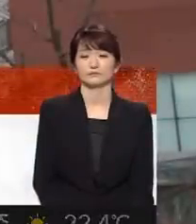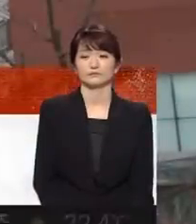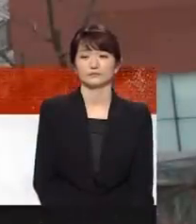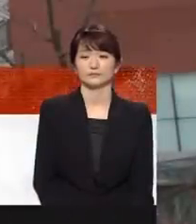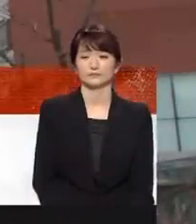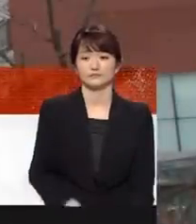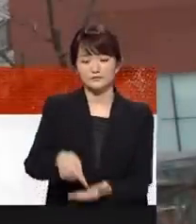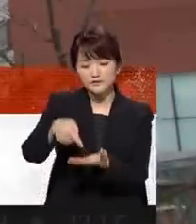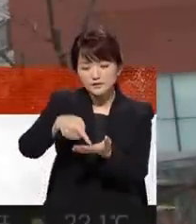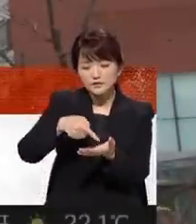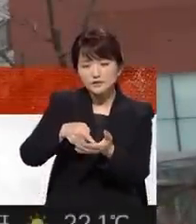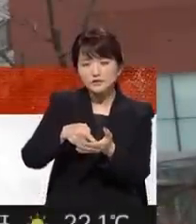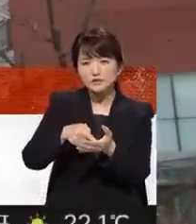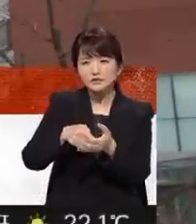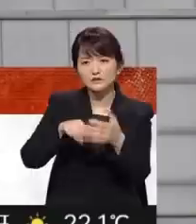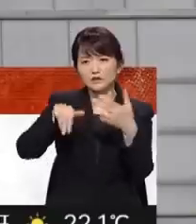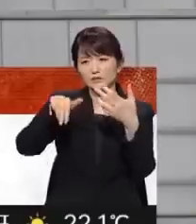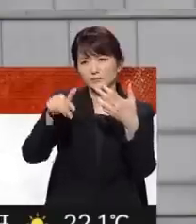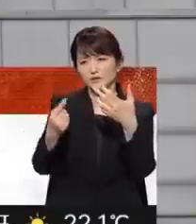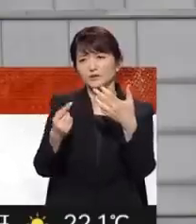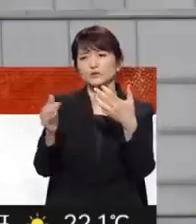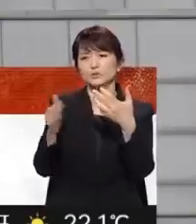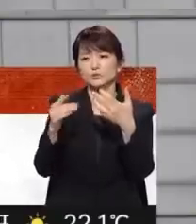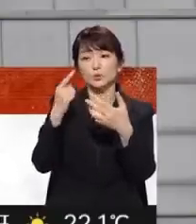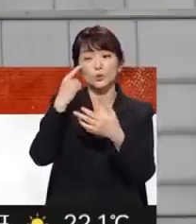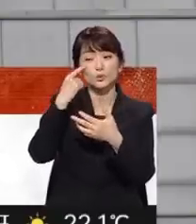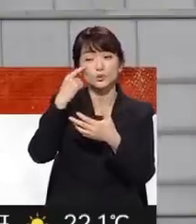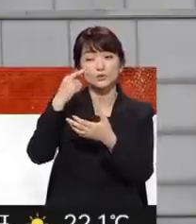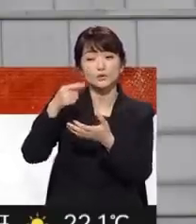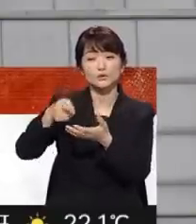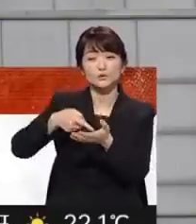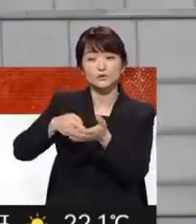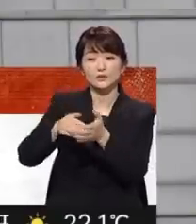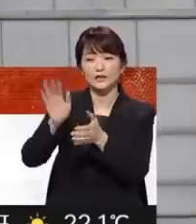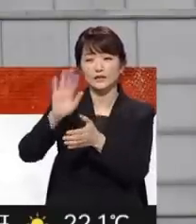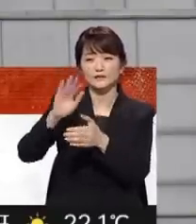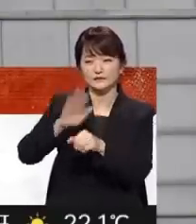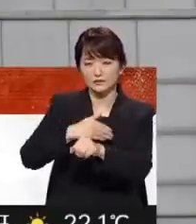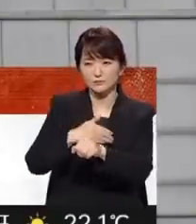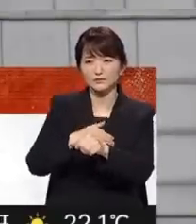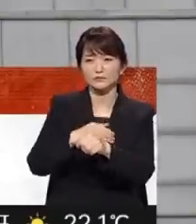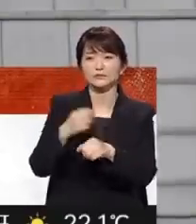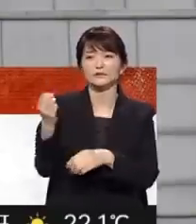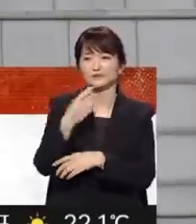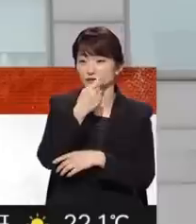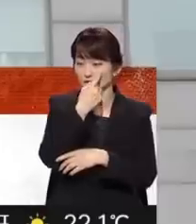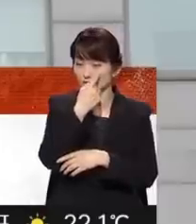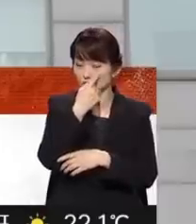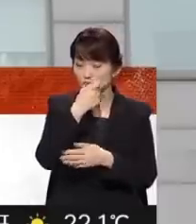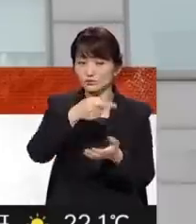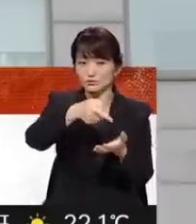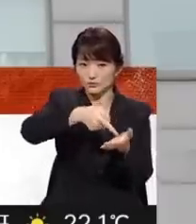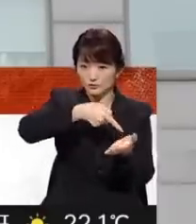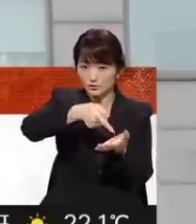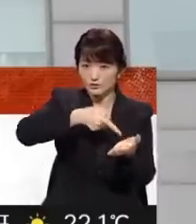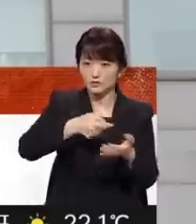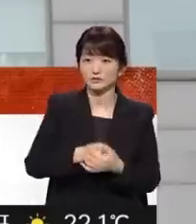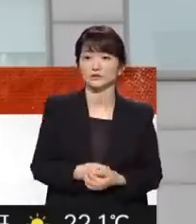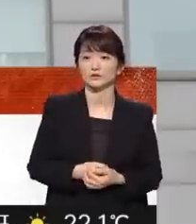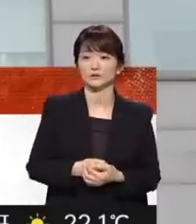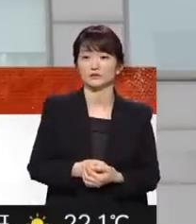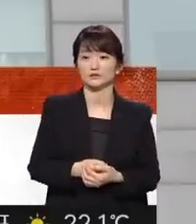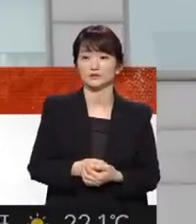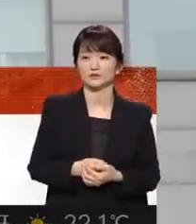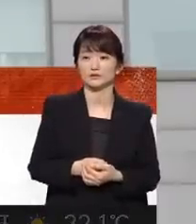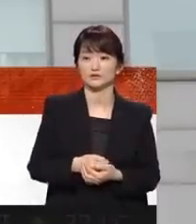시술이 80초짜리 시술이에요. 오른쪽 이제 끝나고 잘못했다가 다시 이제 왼쪽을 하게 된 경우. 대등적인 치료에서 증상이